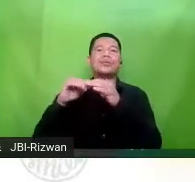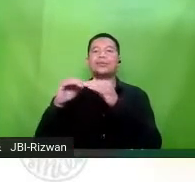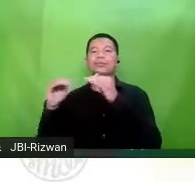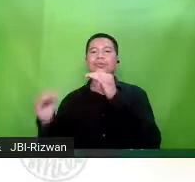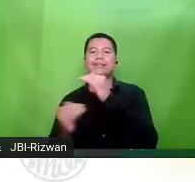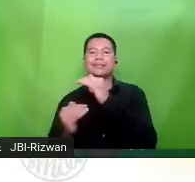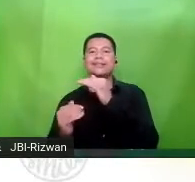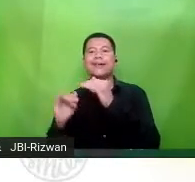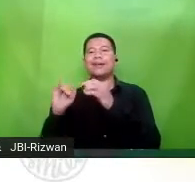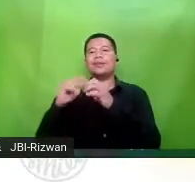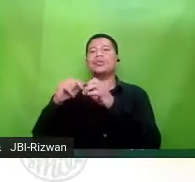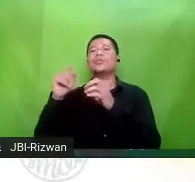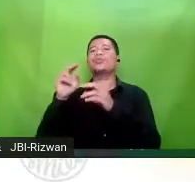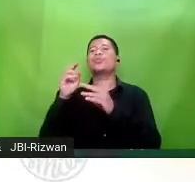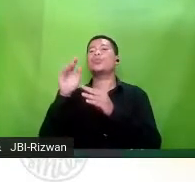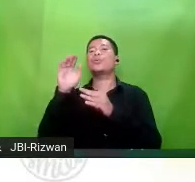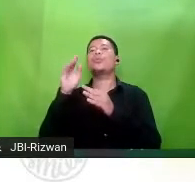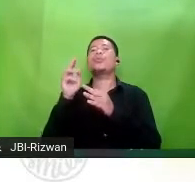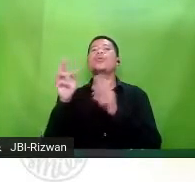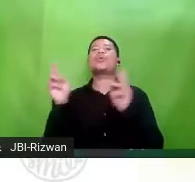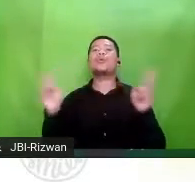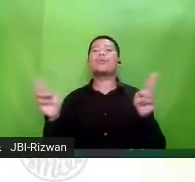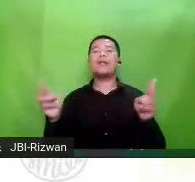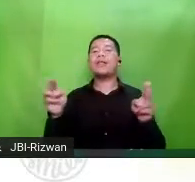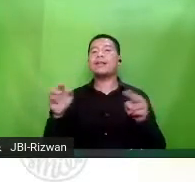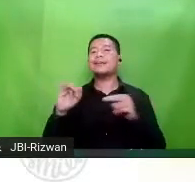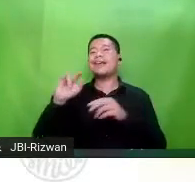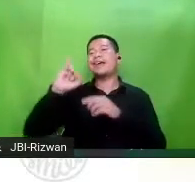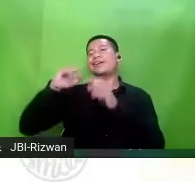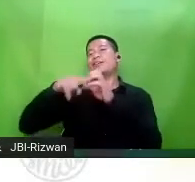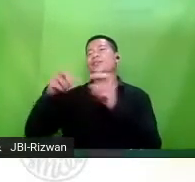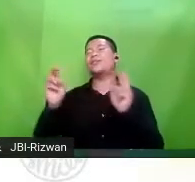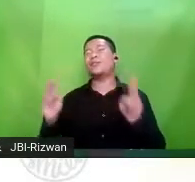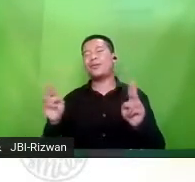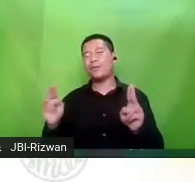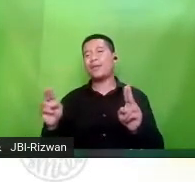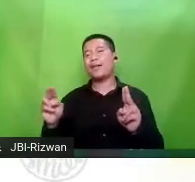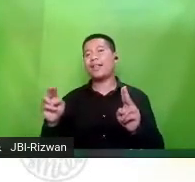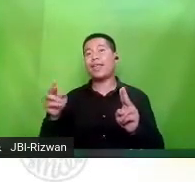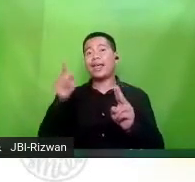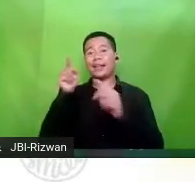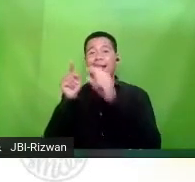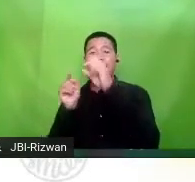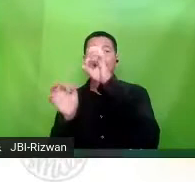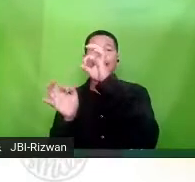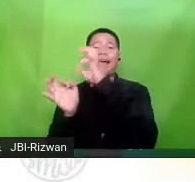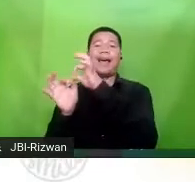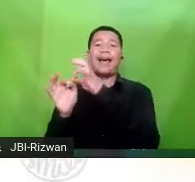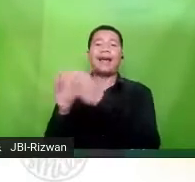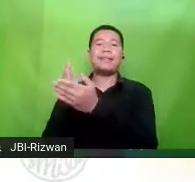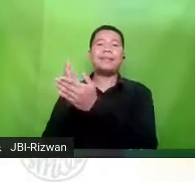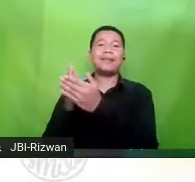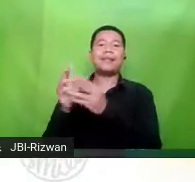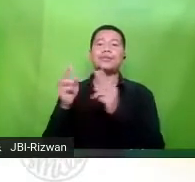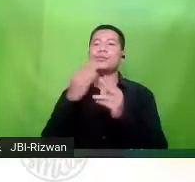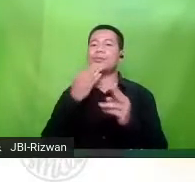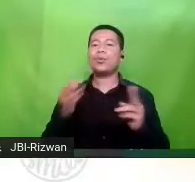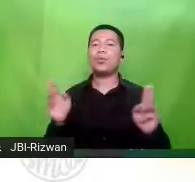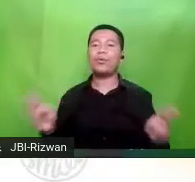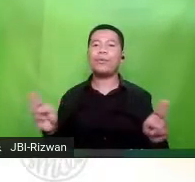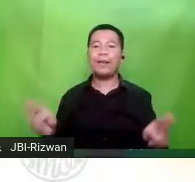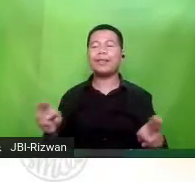normal. Nah, jadi kalaupun di posisi angka IQ normal, ya dekat ke angka IQ batas bawah normal. Angkanya biasanya